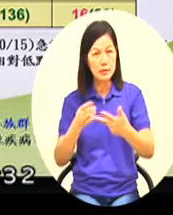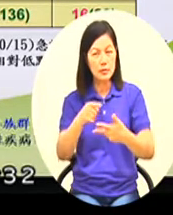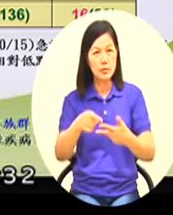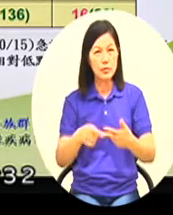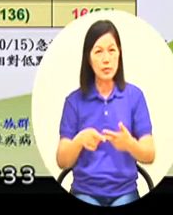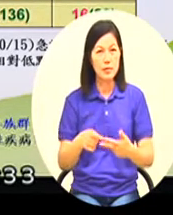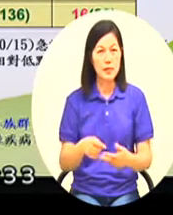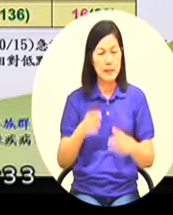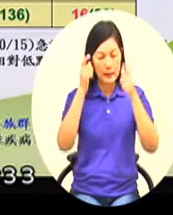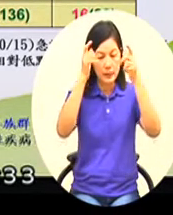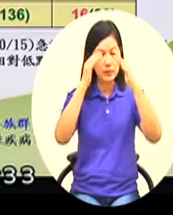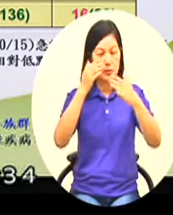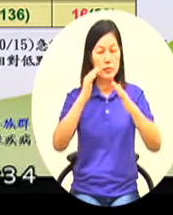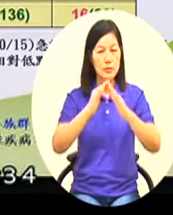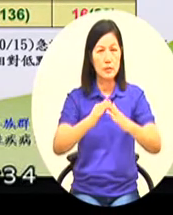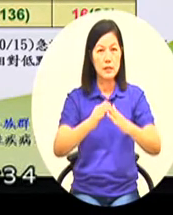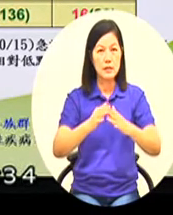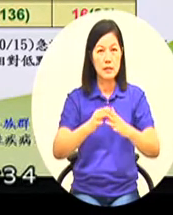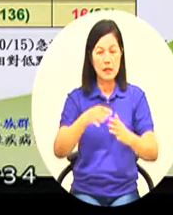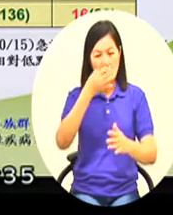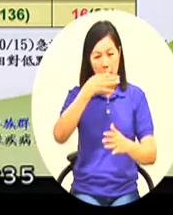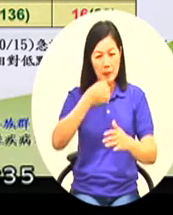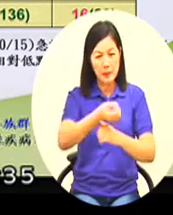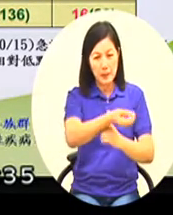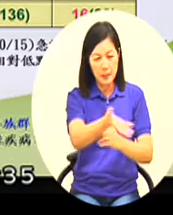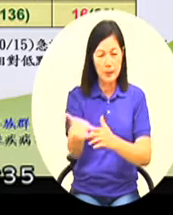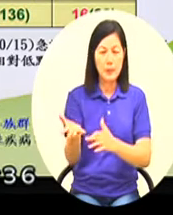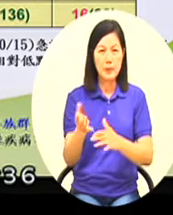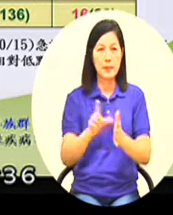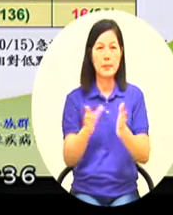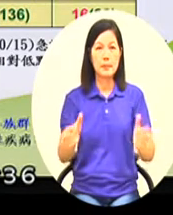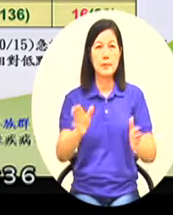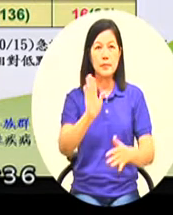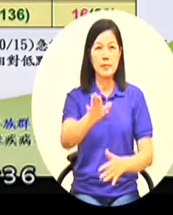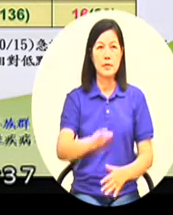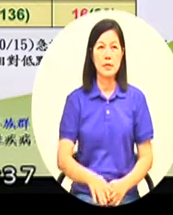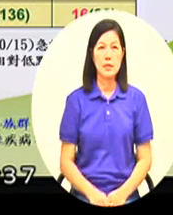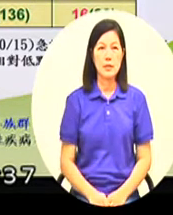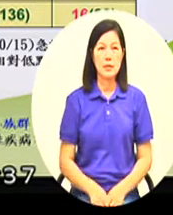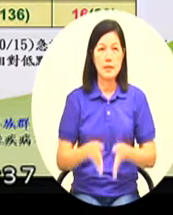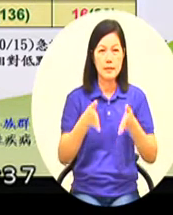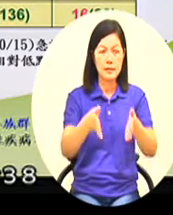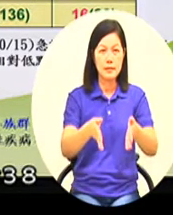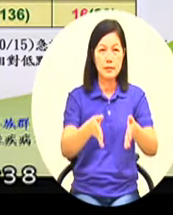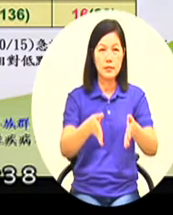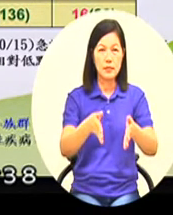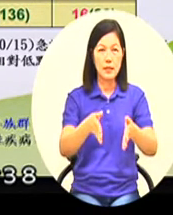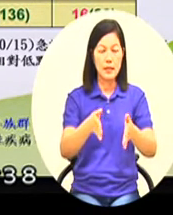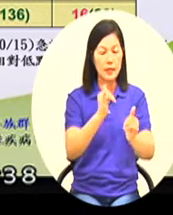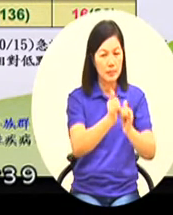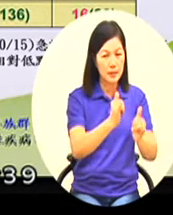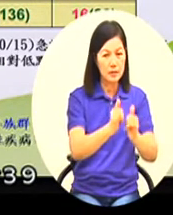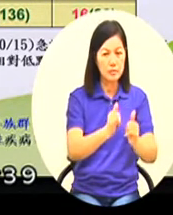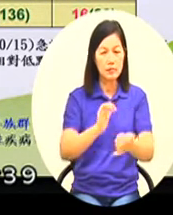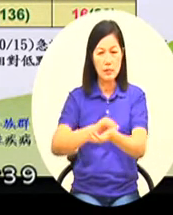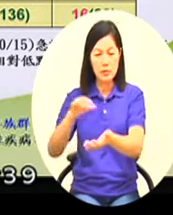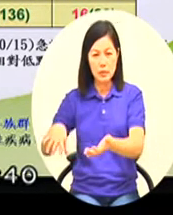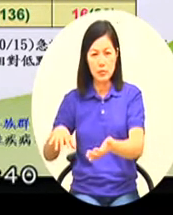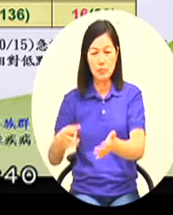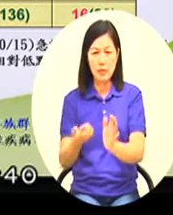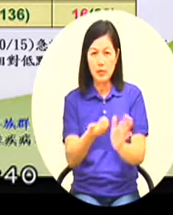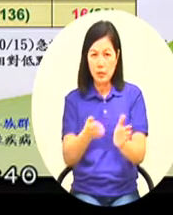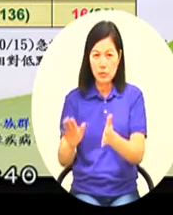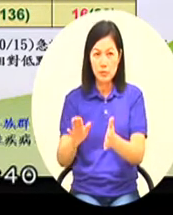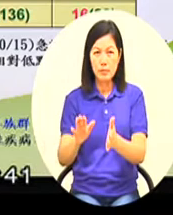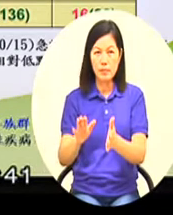高雄市逐渐进入到我们的一个流行期，所以在这个部分我们也针对我们的相关的一些民众还有医疗院所的准备，我们相